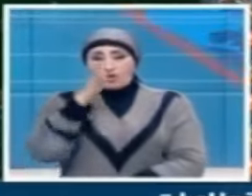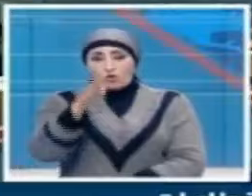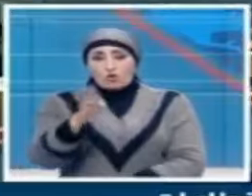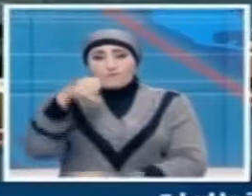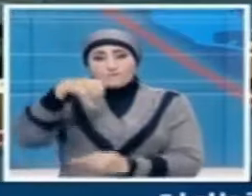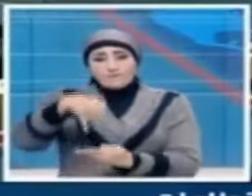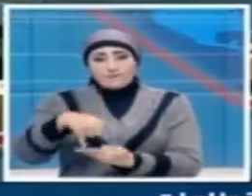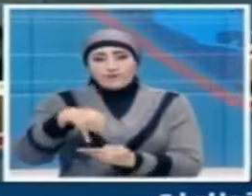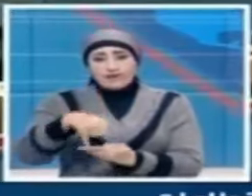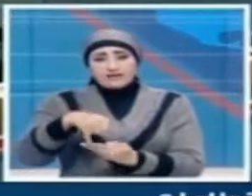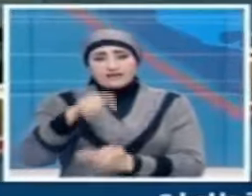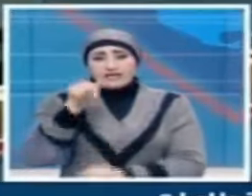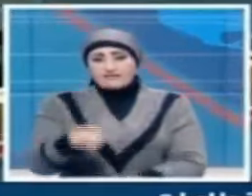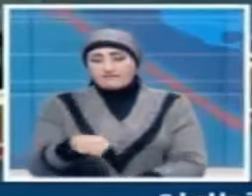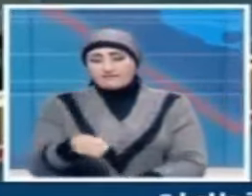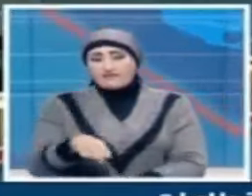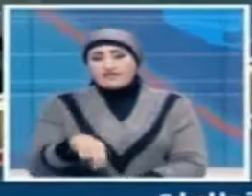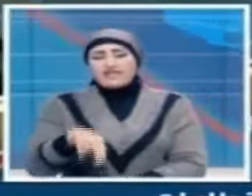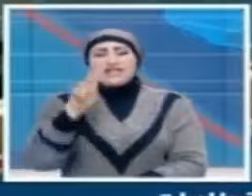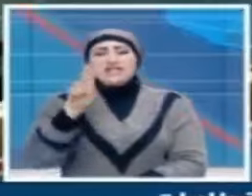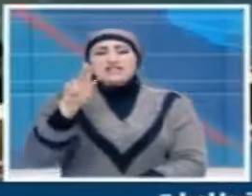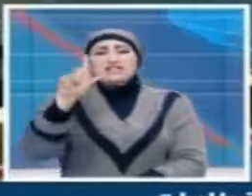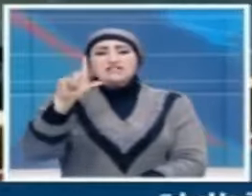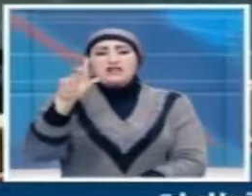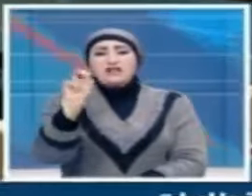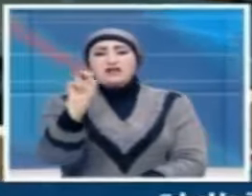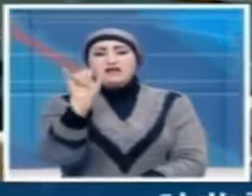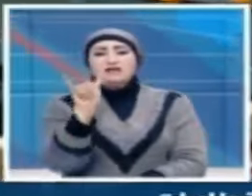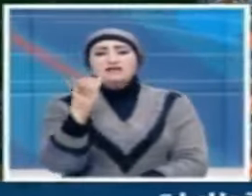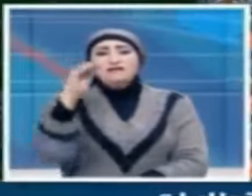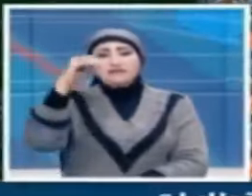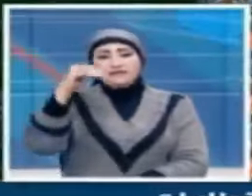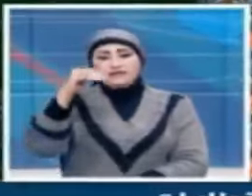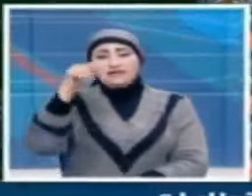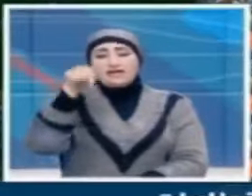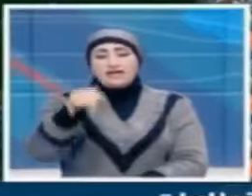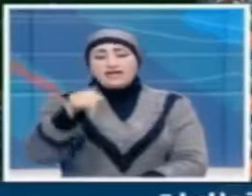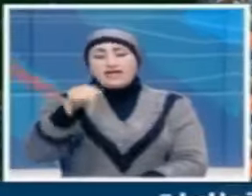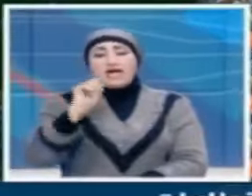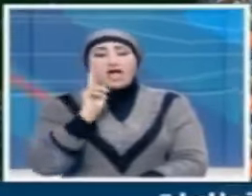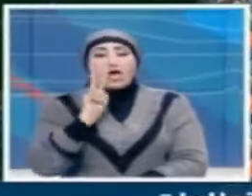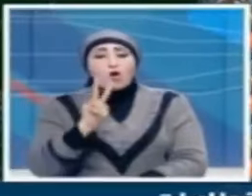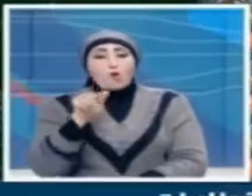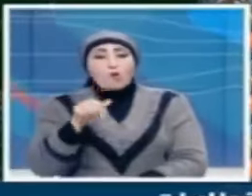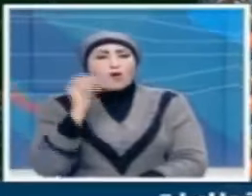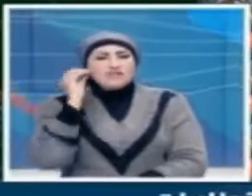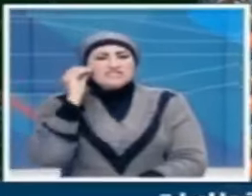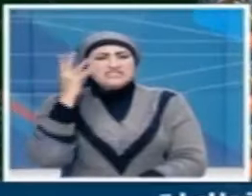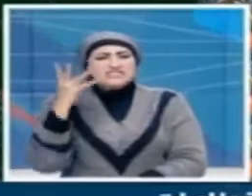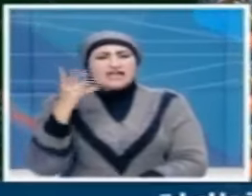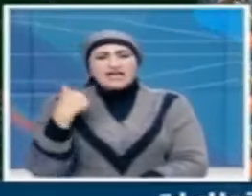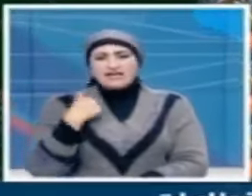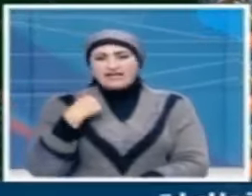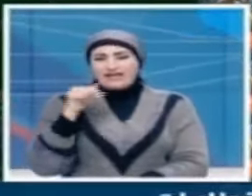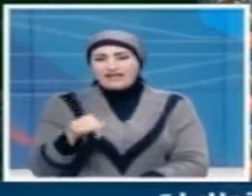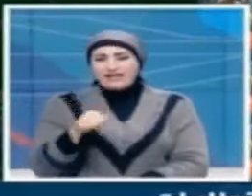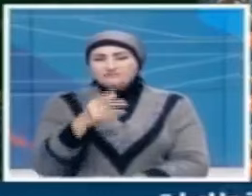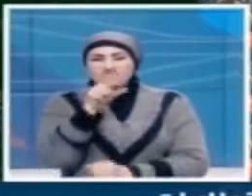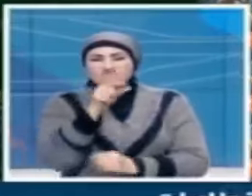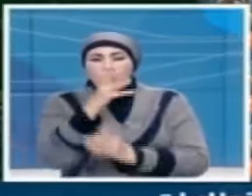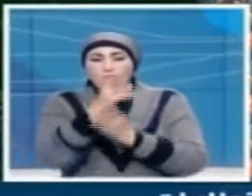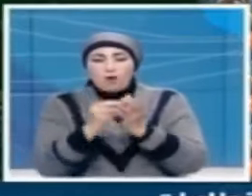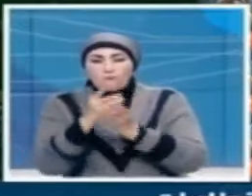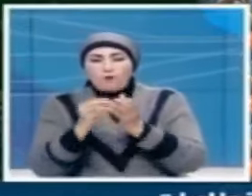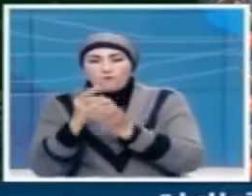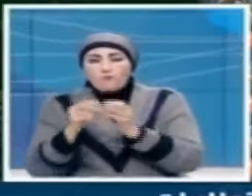بمركز التلقيح الاصطناعي، والهدف منه شيء مهم جدا، ان احنا ازاي بنطور السلالات الثروة